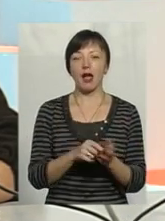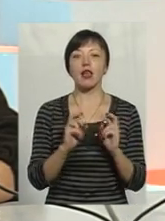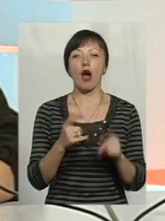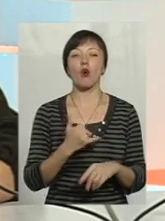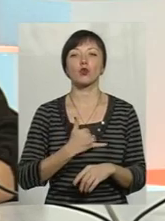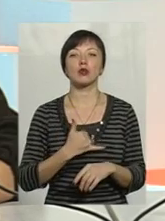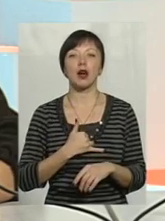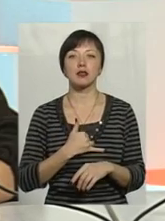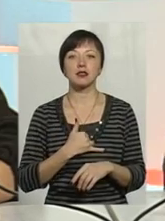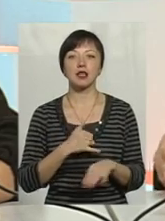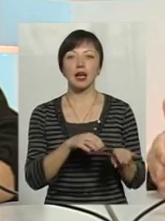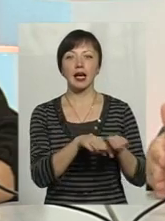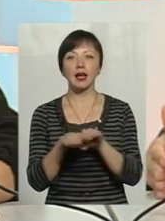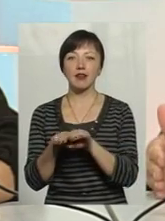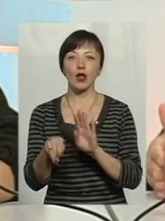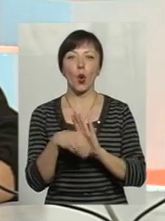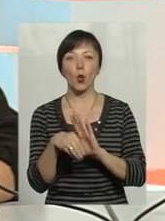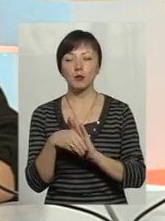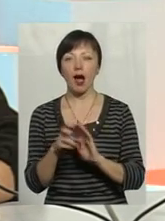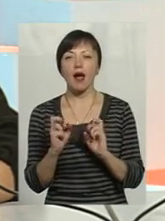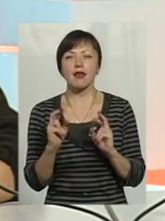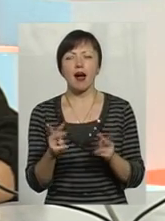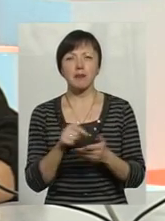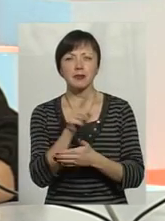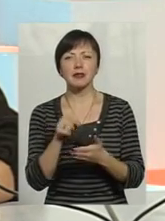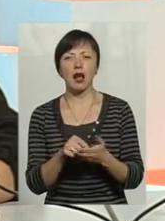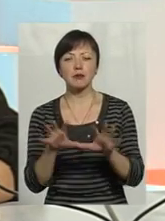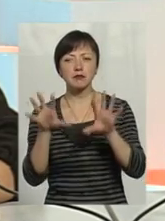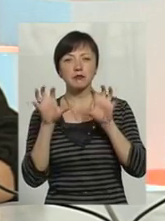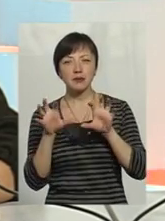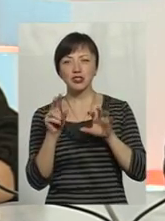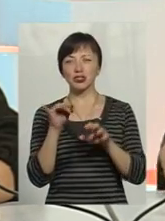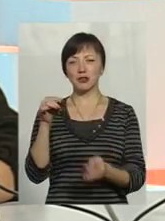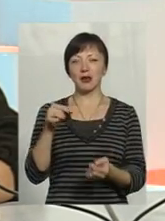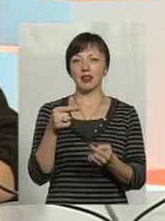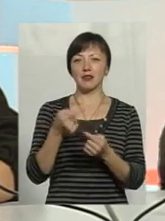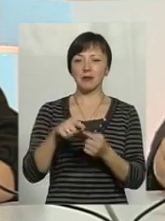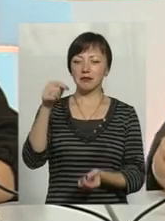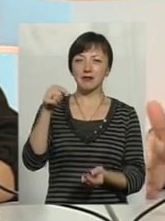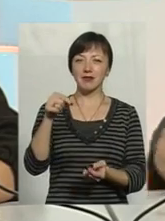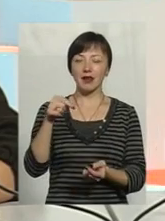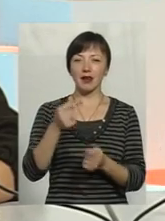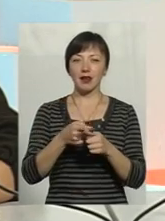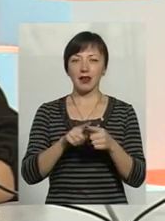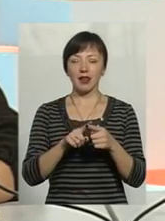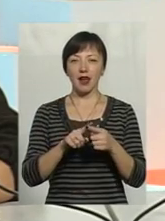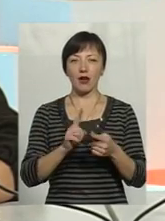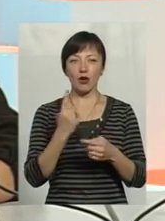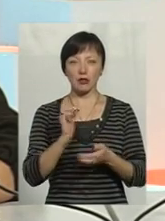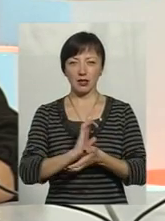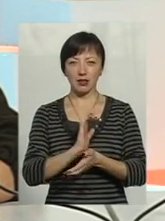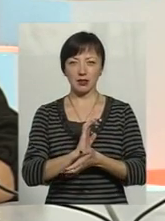нас, який в нас рівень корупції, а питання сприйняття корупції. Саме так Transparency International